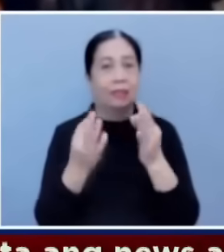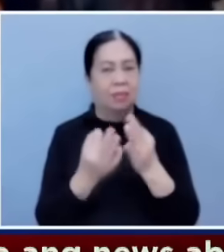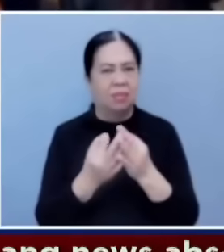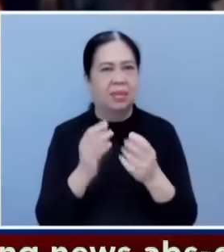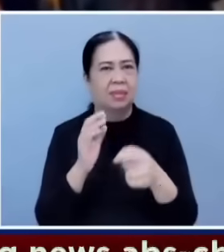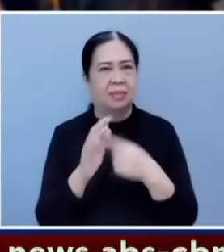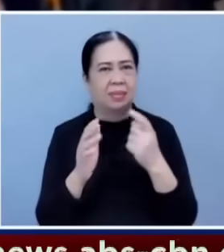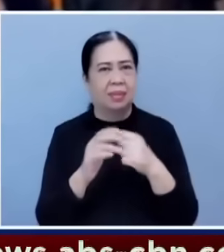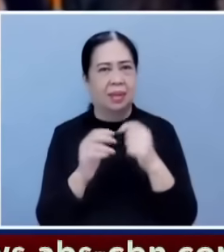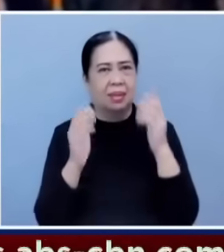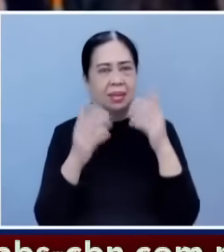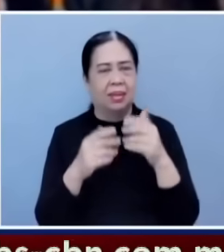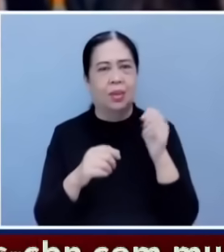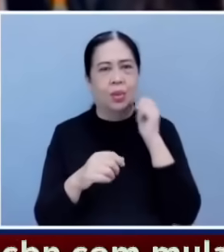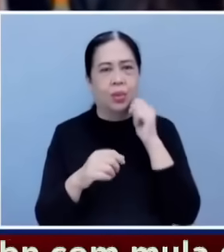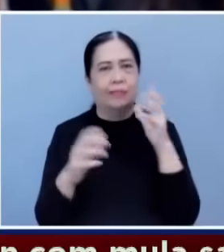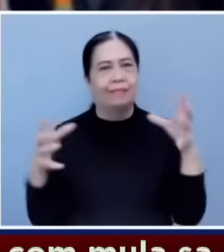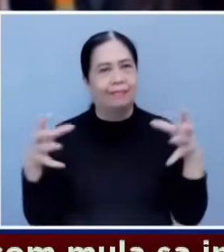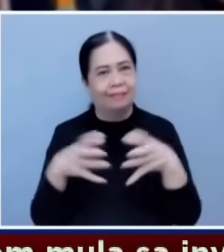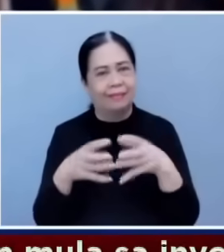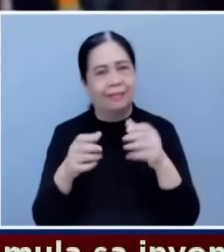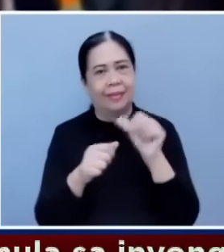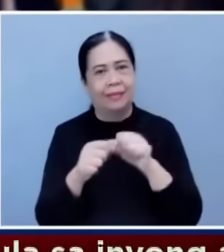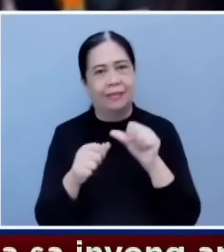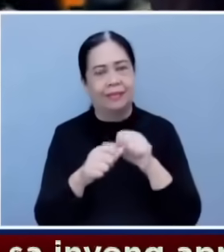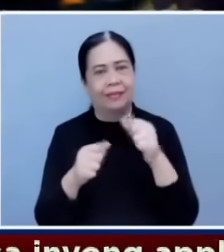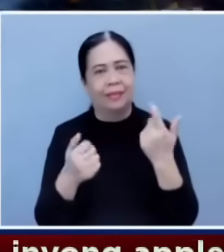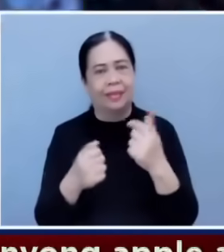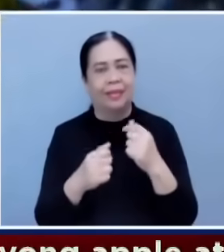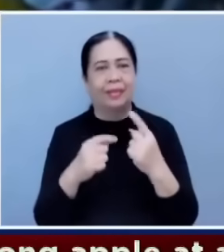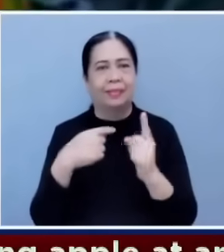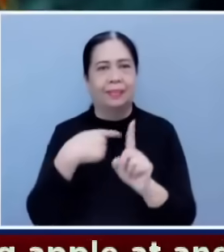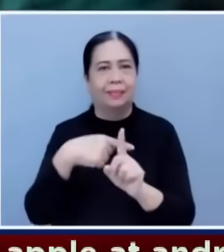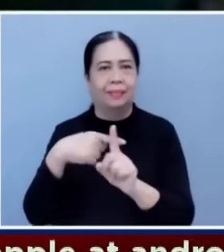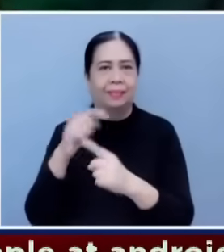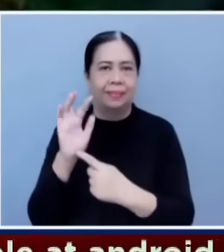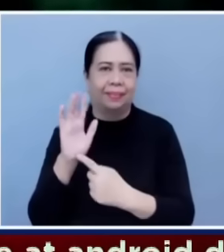ay nakukumpletong magkakasama tuwing panahon ng undas.